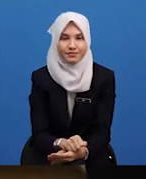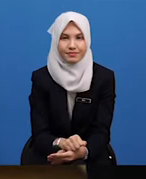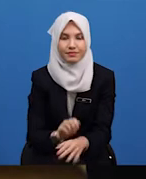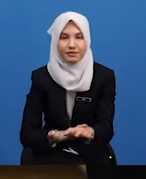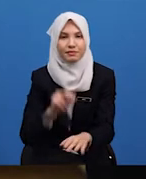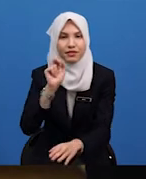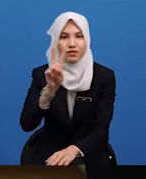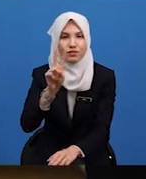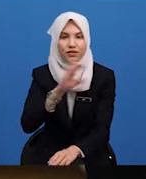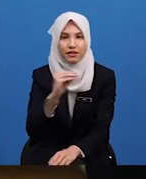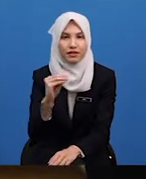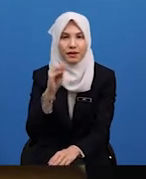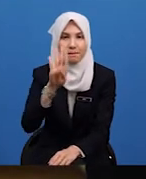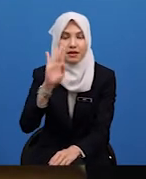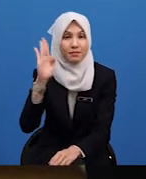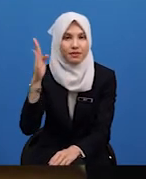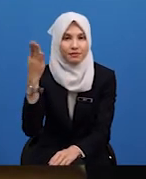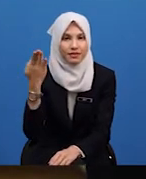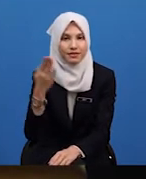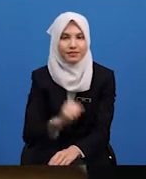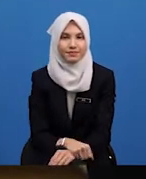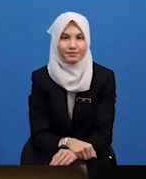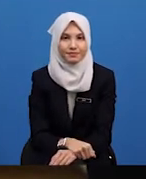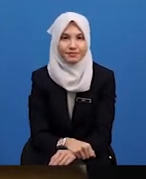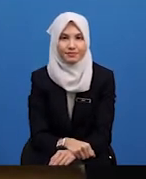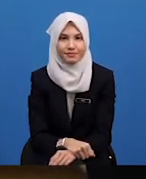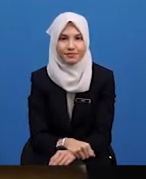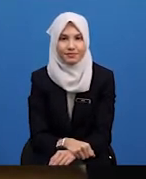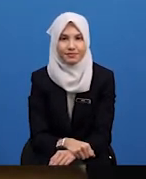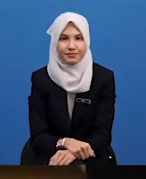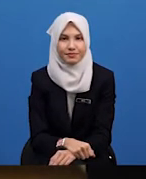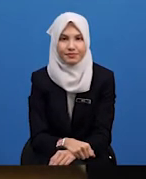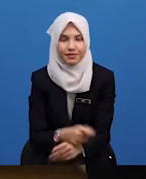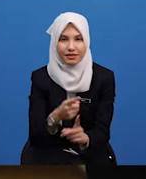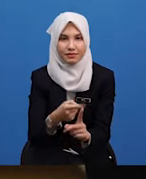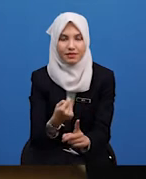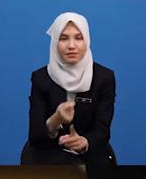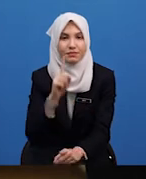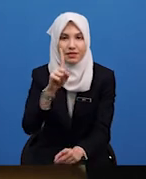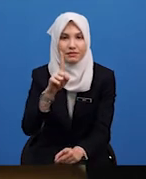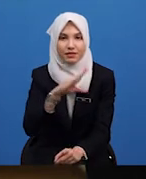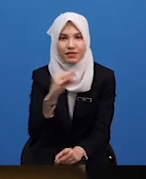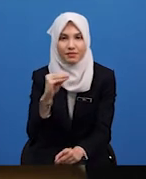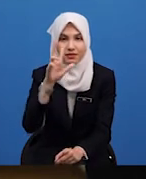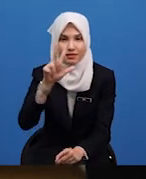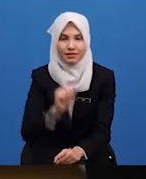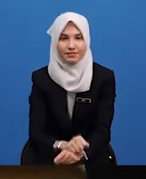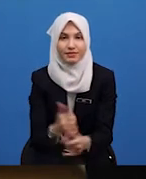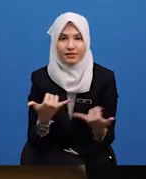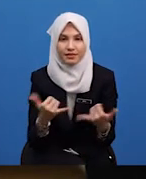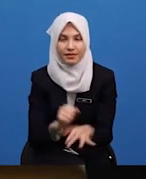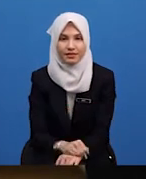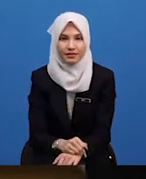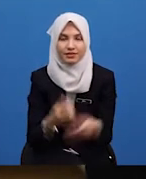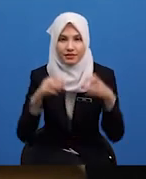beat kedua dan keempat adalah petikan yang biasa. Jadi diselangkan tremolo itu tadi pada beat pertama dan beat ketiga. Jadi sekarang